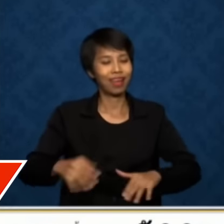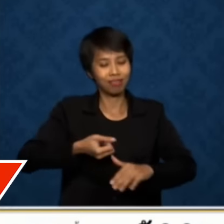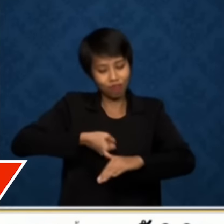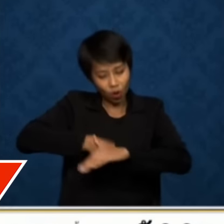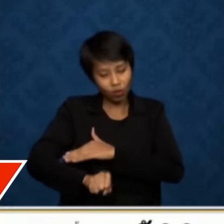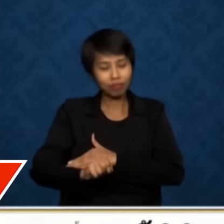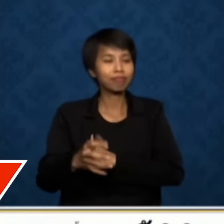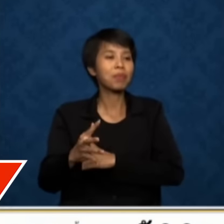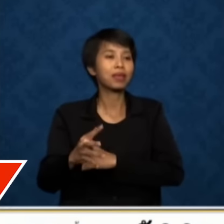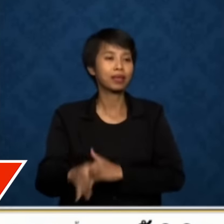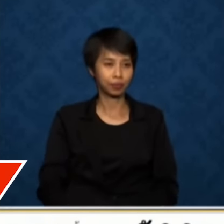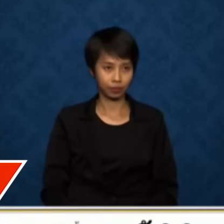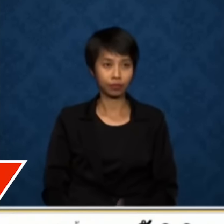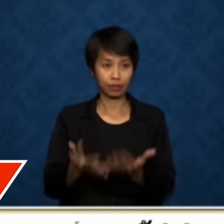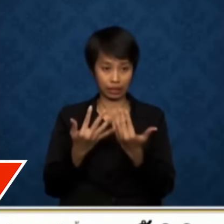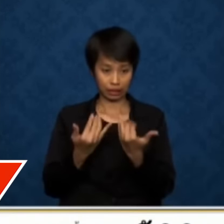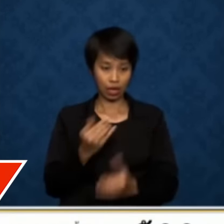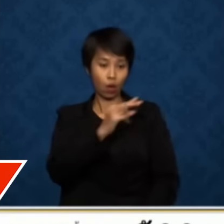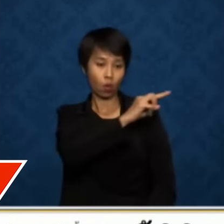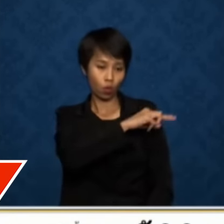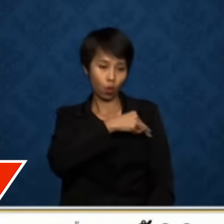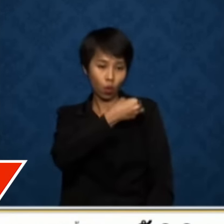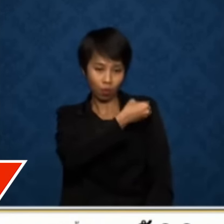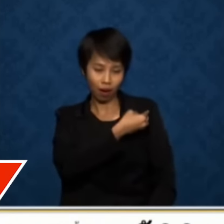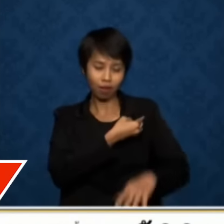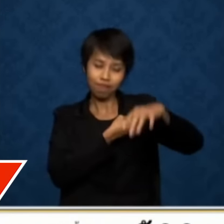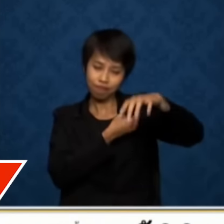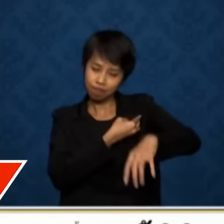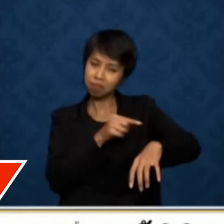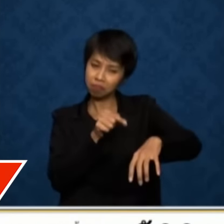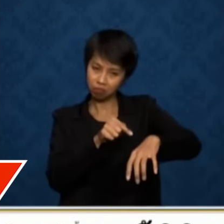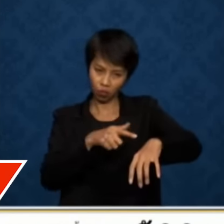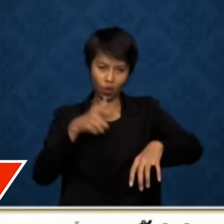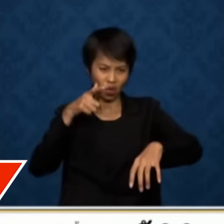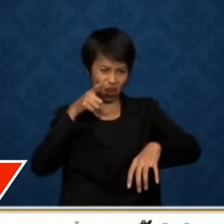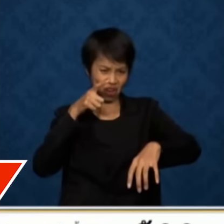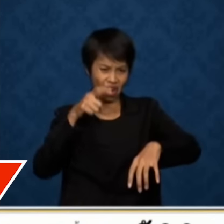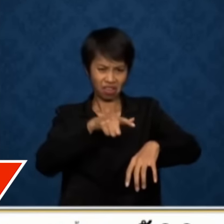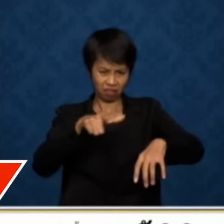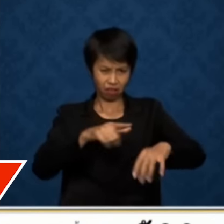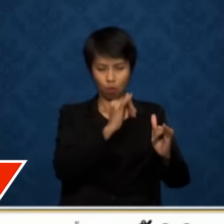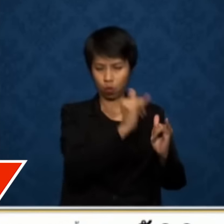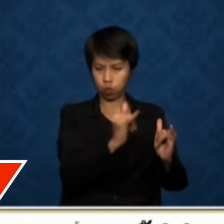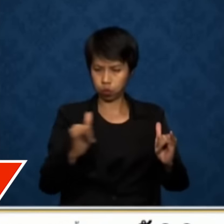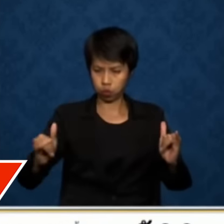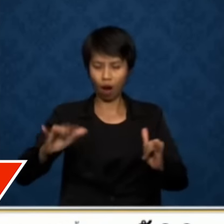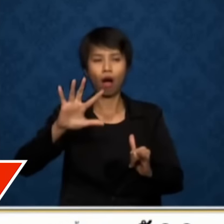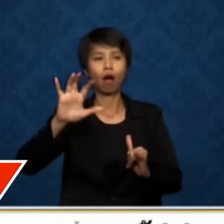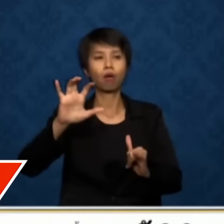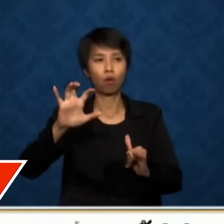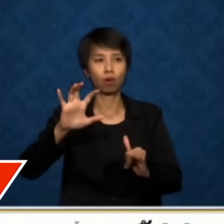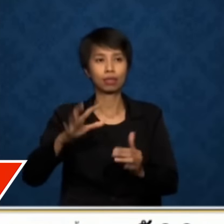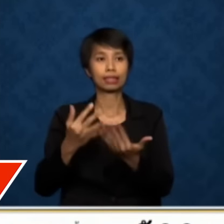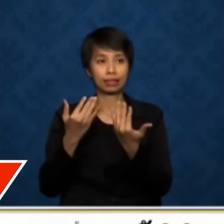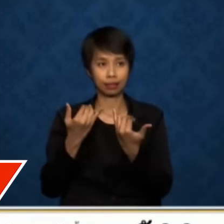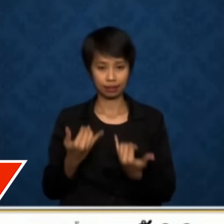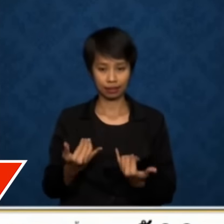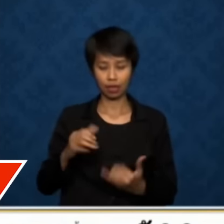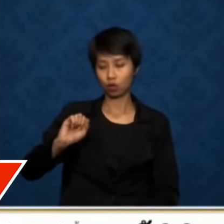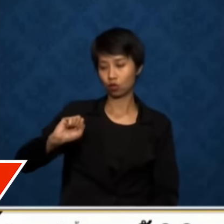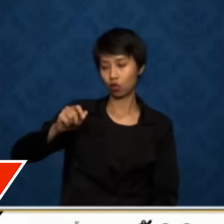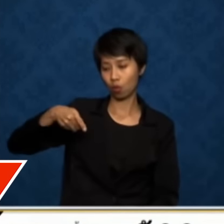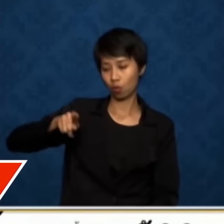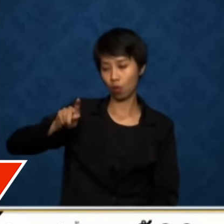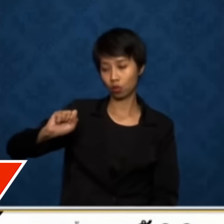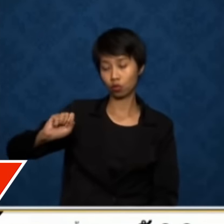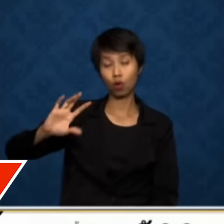กว่าศักยภาพของโรงพยาบาลราชทัณฑ์เนี่ยเป็นโรงพยาบาลระดับใหญ่เลย500เตียงถัดไปครับสปสช.